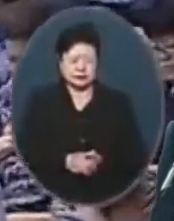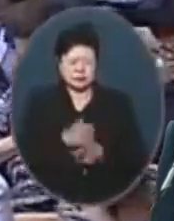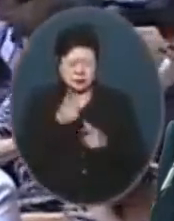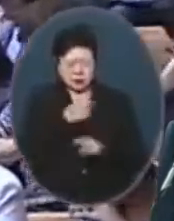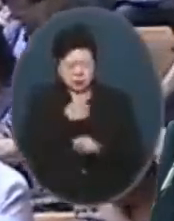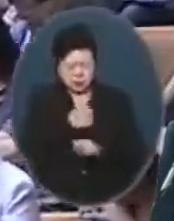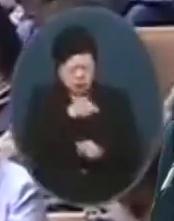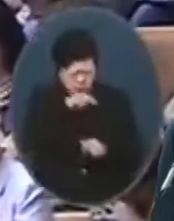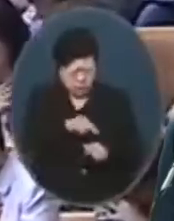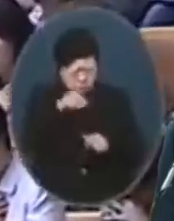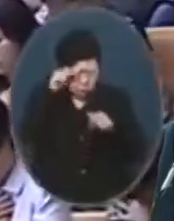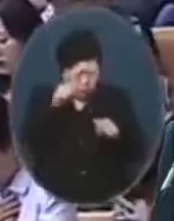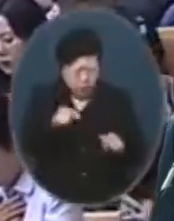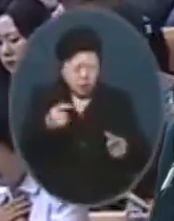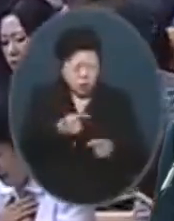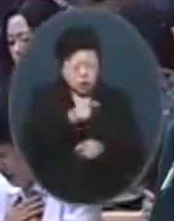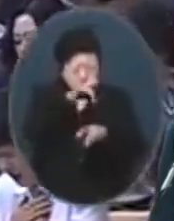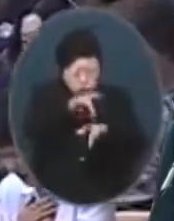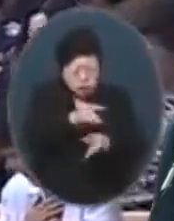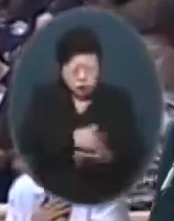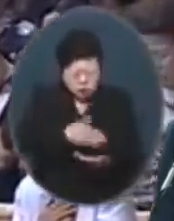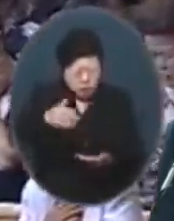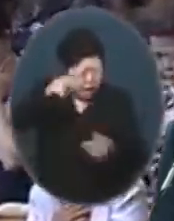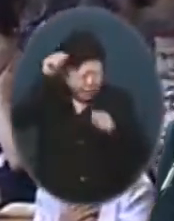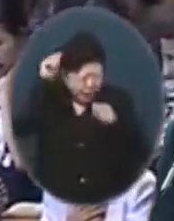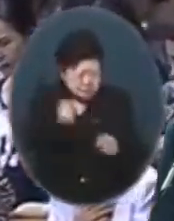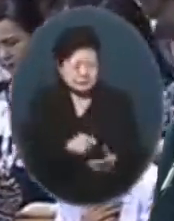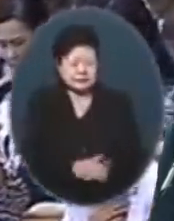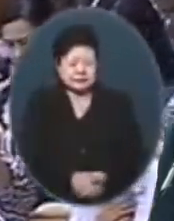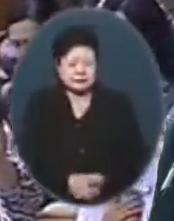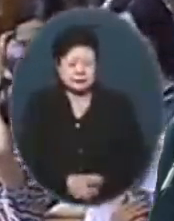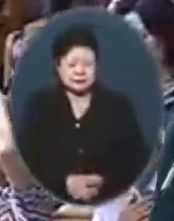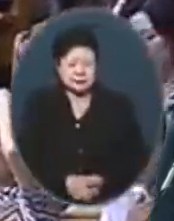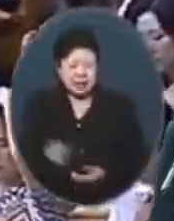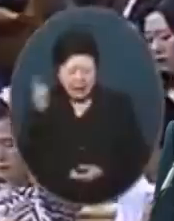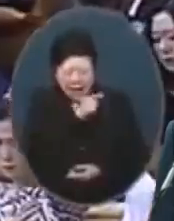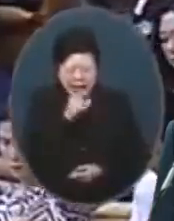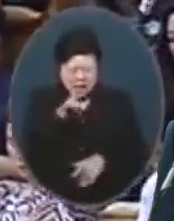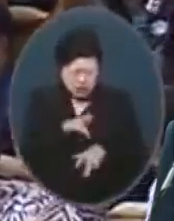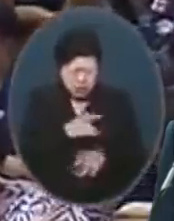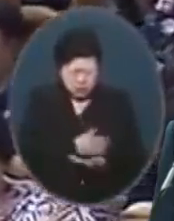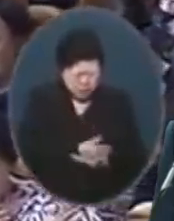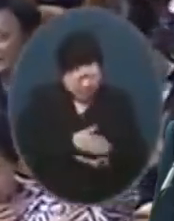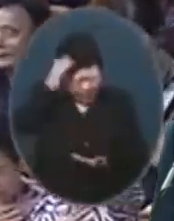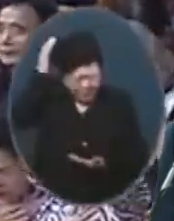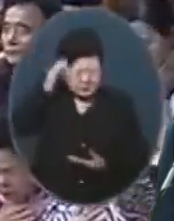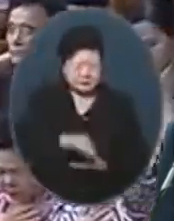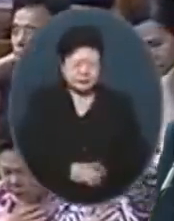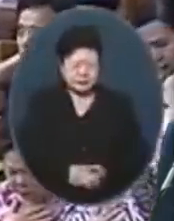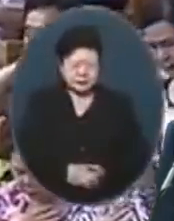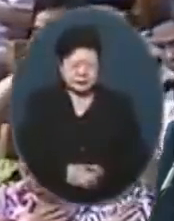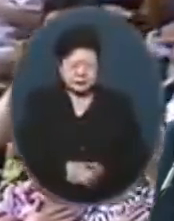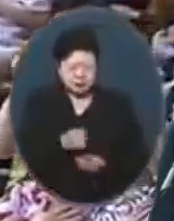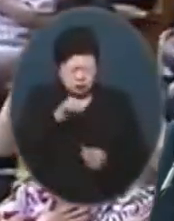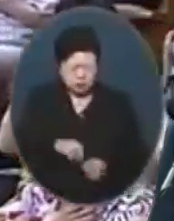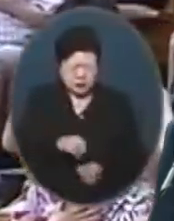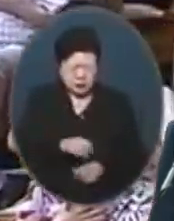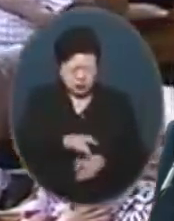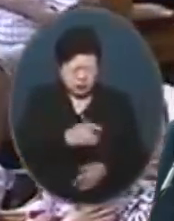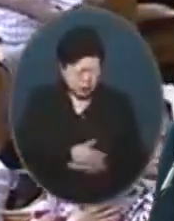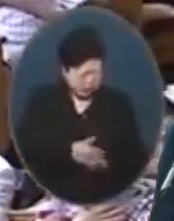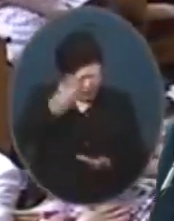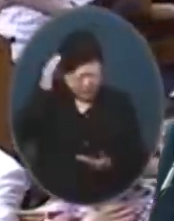나사렛 예수 이름으로 명하는 이 원수 귀신은 물러가라. 악한 귀신아 물러가라. 저주받은 귀신아